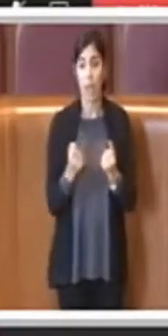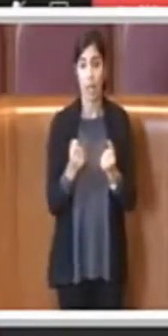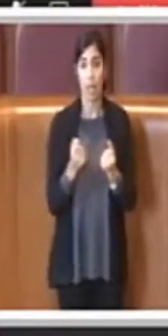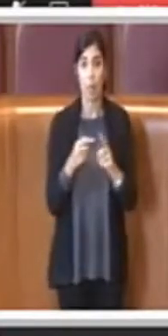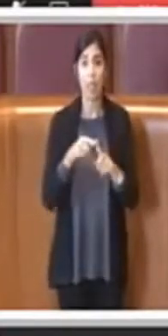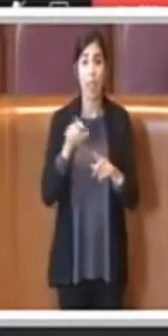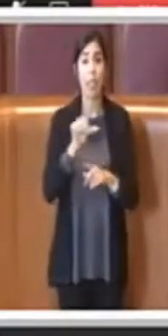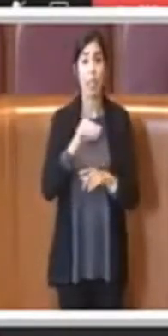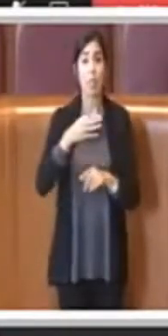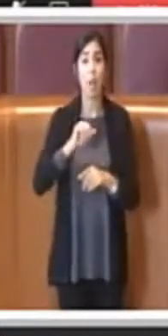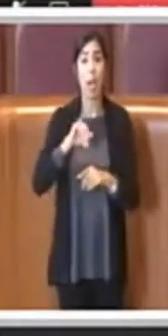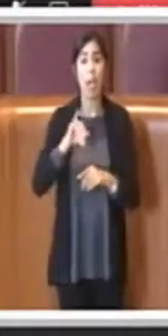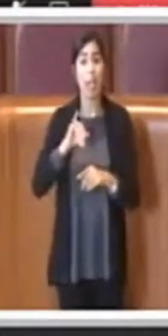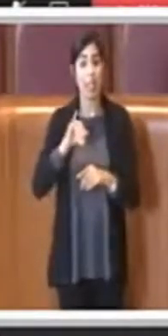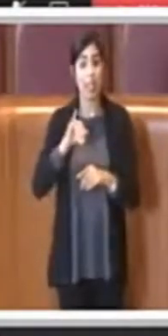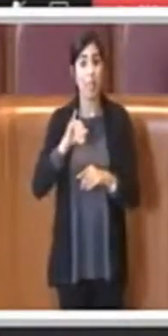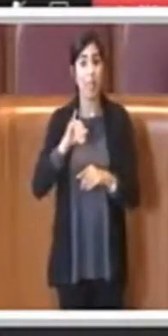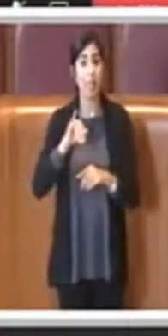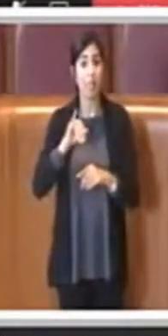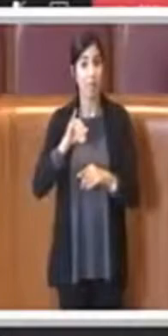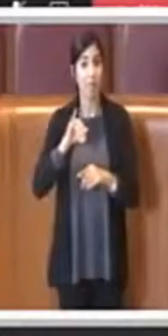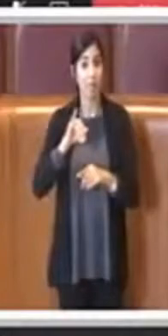SMAI è